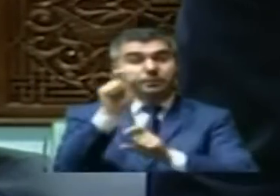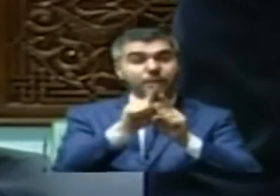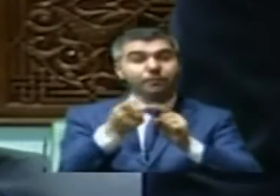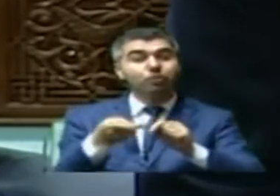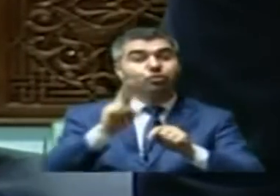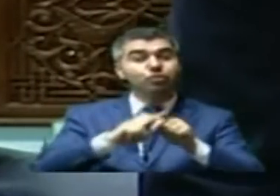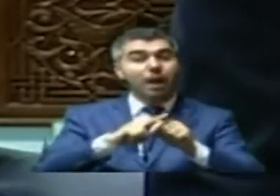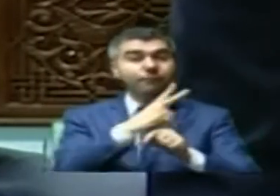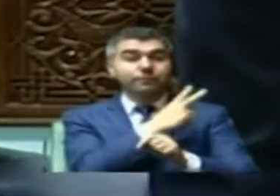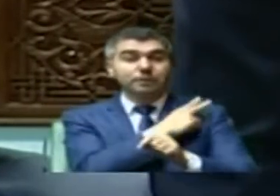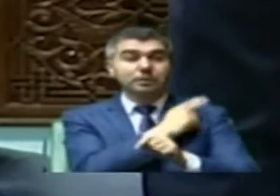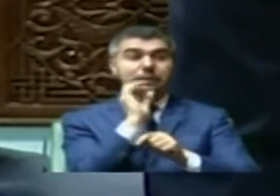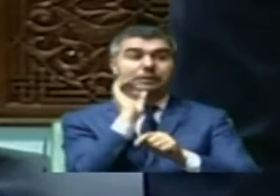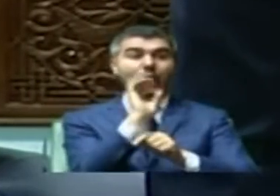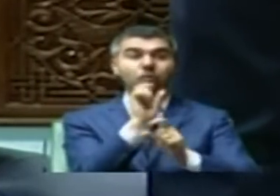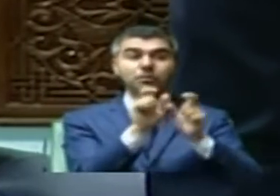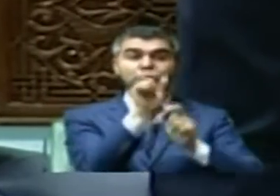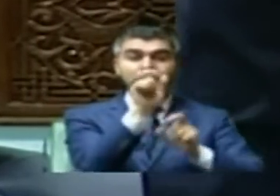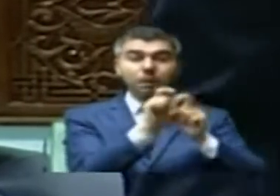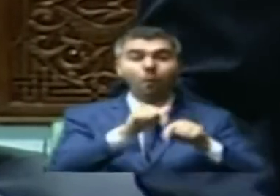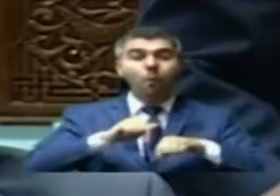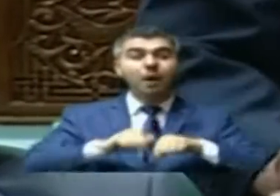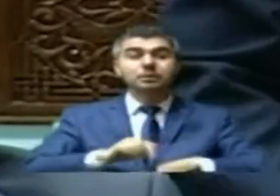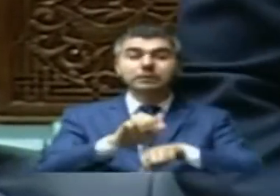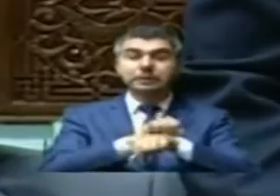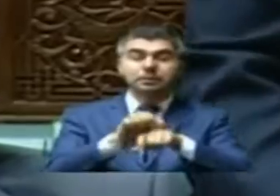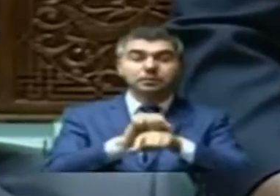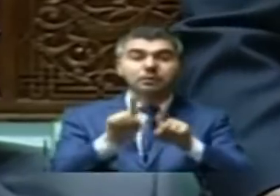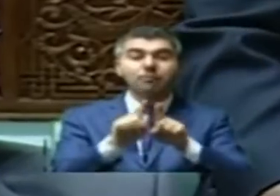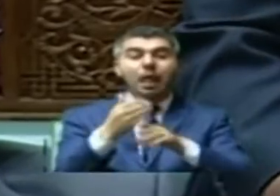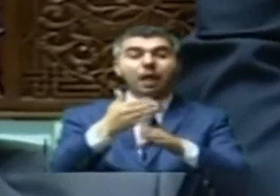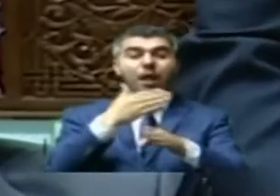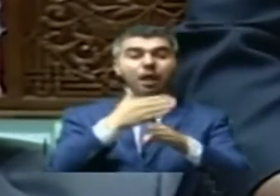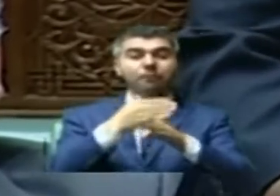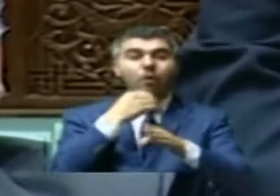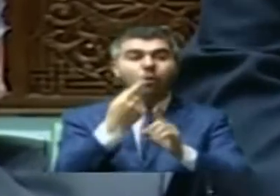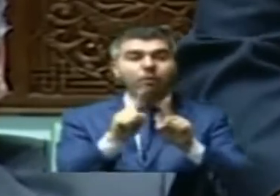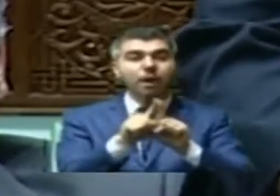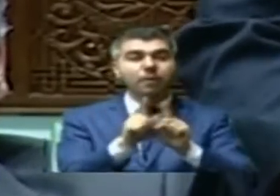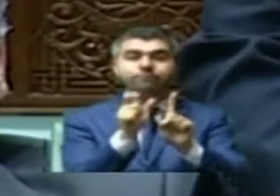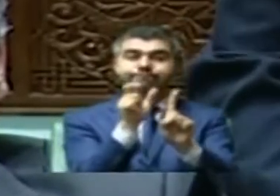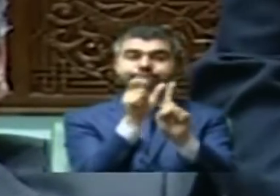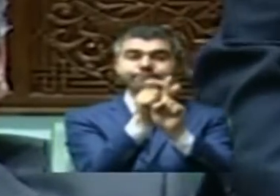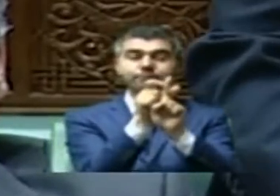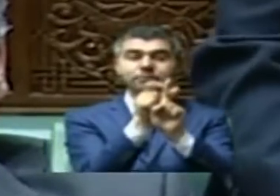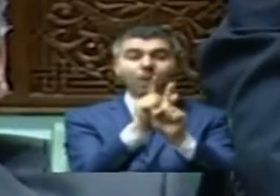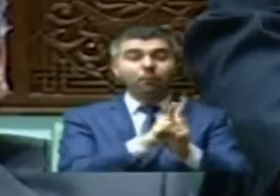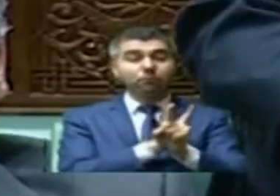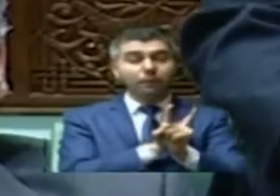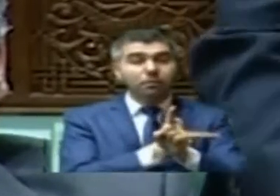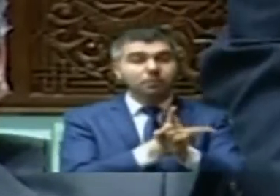في هذه القبة. السيد وزير الداخلية وعدنا بفتح تحقيق حول التجاوزات التي عرفتها أحداث الحسيمة من